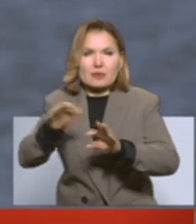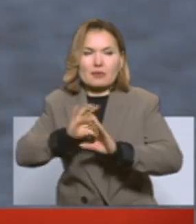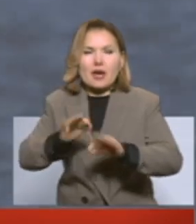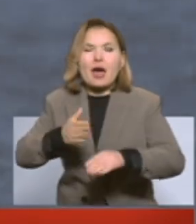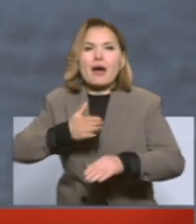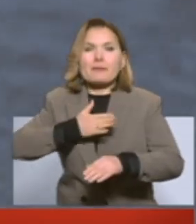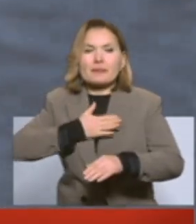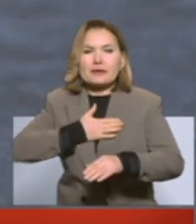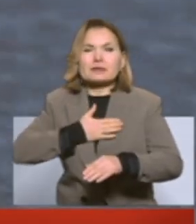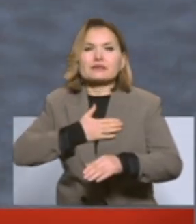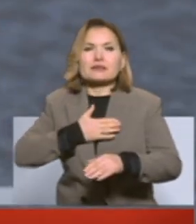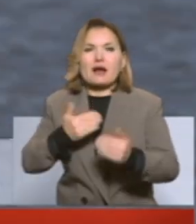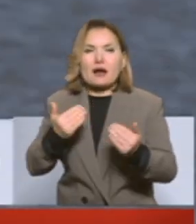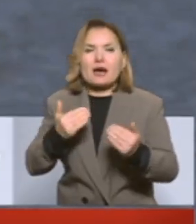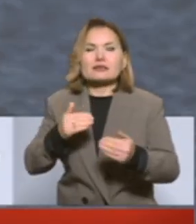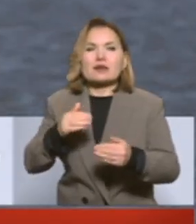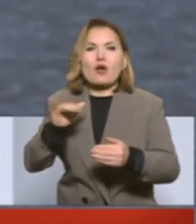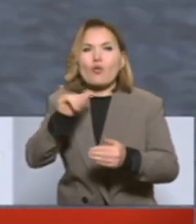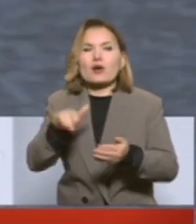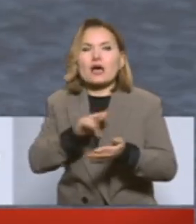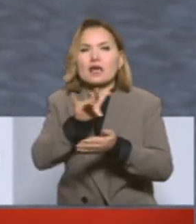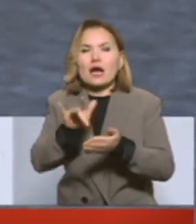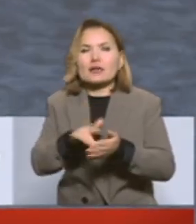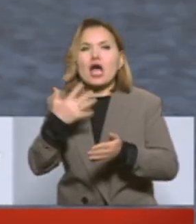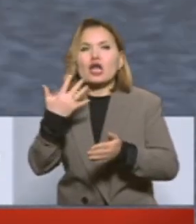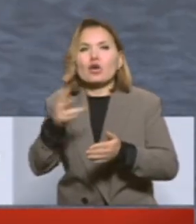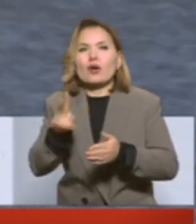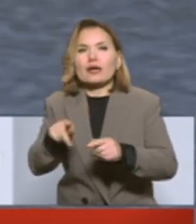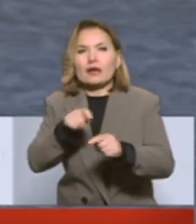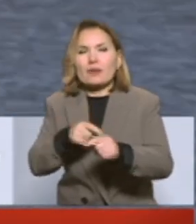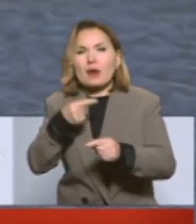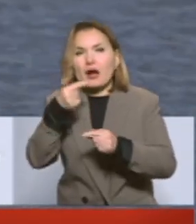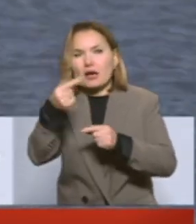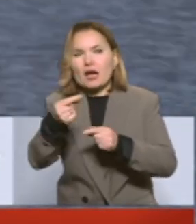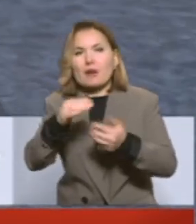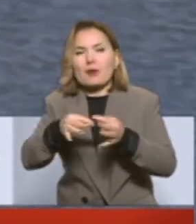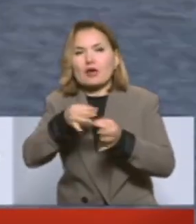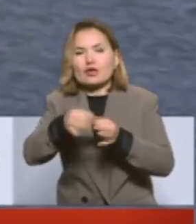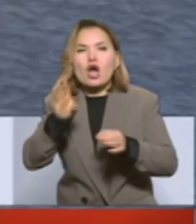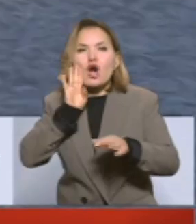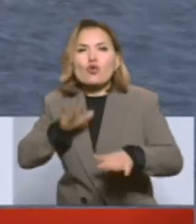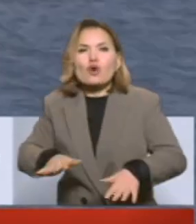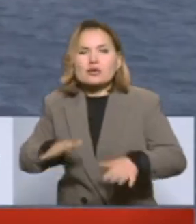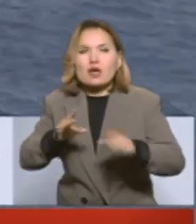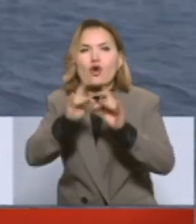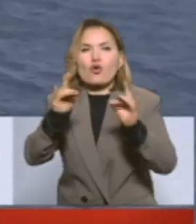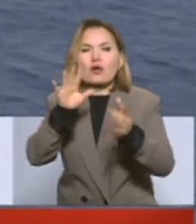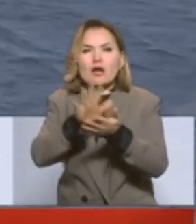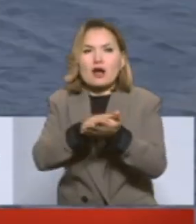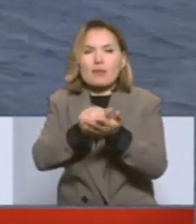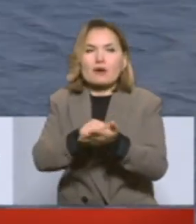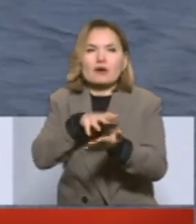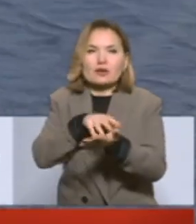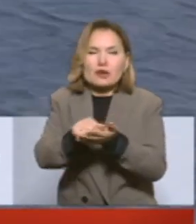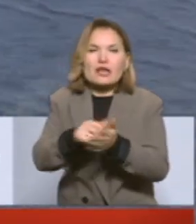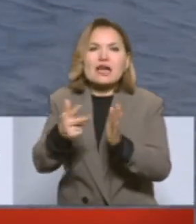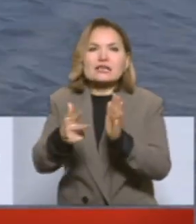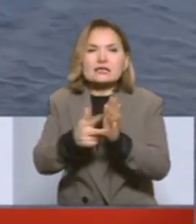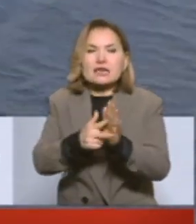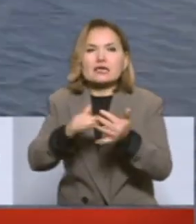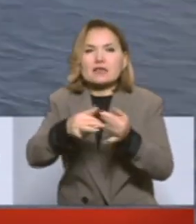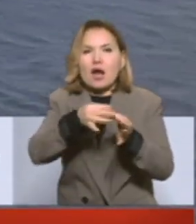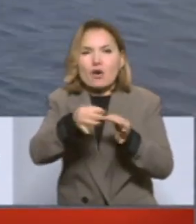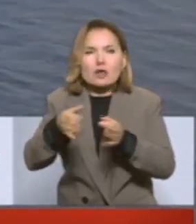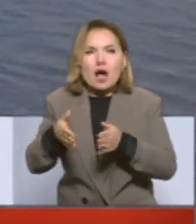Біз қазір Оралдан 250 шақырым қашықтағы Қаратөбе ауданындамыз. Мұнда өзендер тасып, көпір бұзылып, 8 елді мекенге қатынас